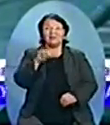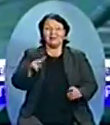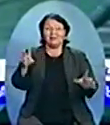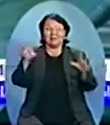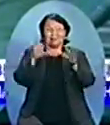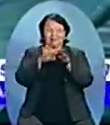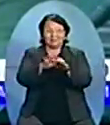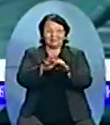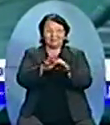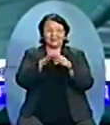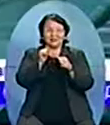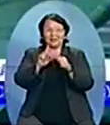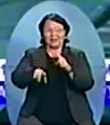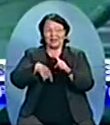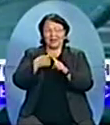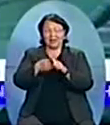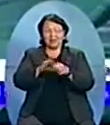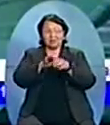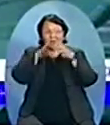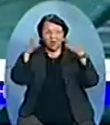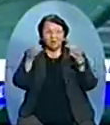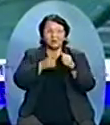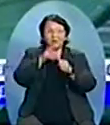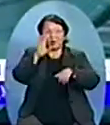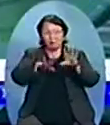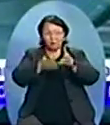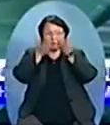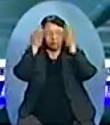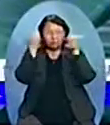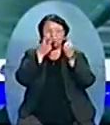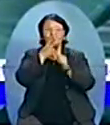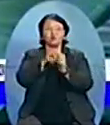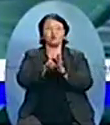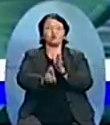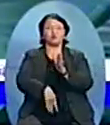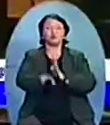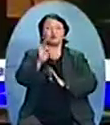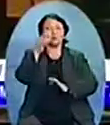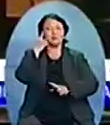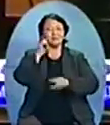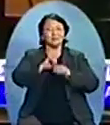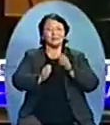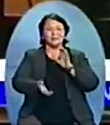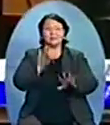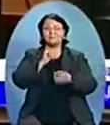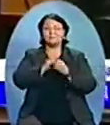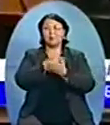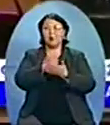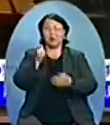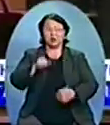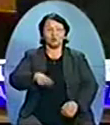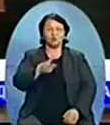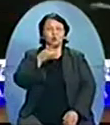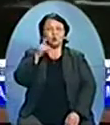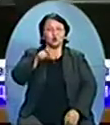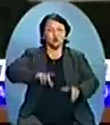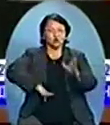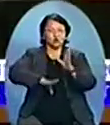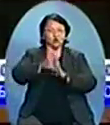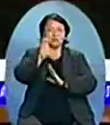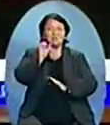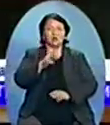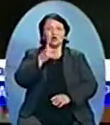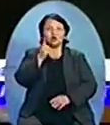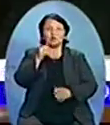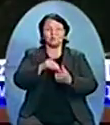тэр одоо санал хинж нэвтрэх боломжгүй байхаар энэ одоо төслүүд хийгдэж байгаа. Мөн энэ үеэр хүний хөгжлийн сангаас 21